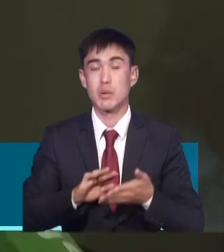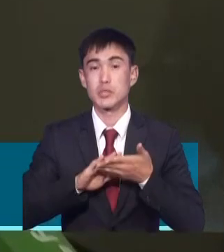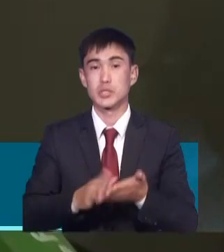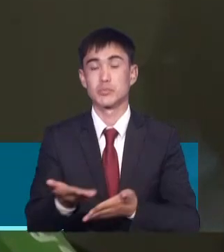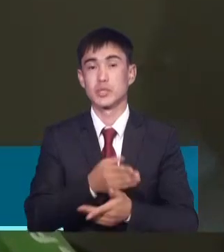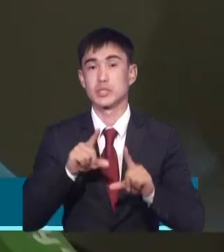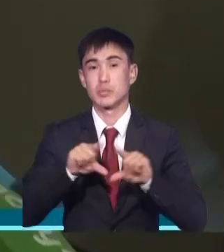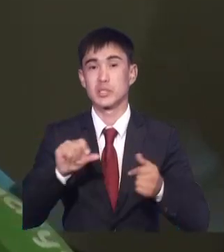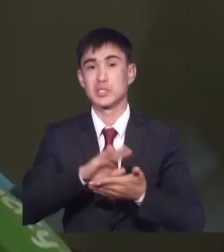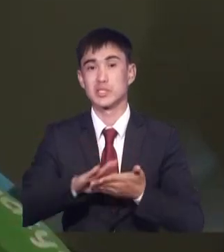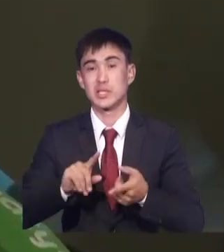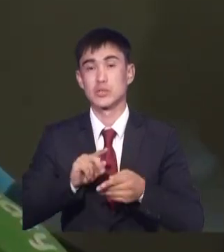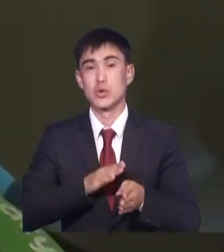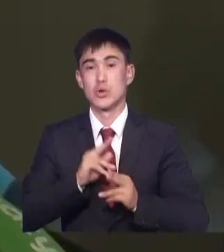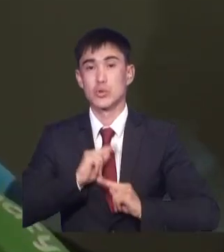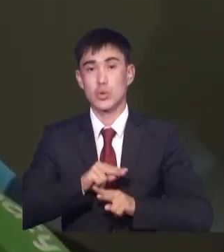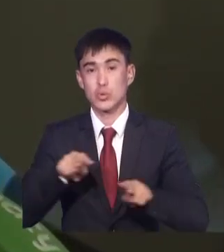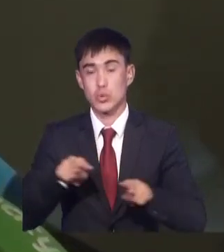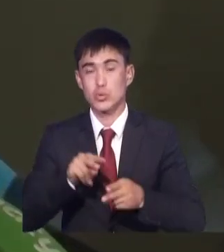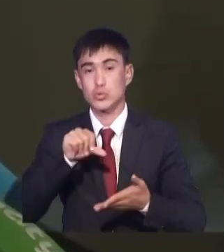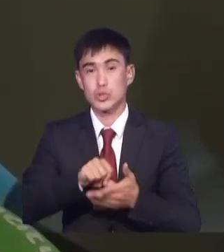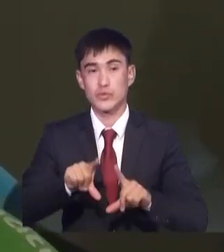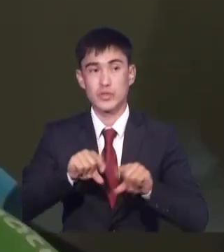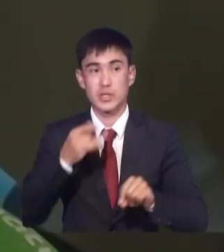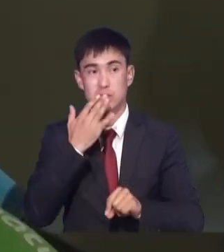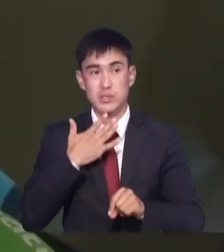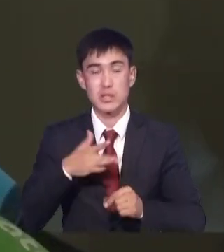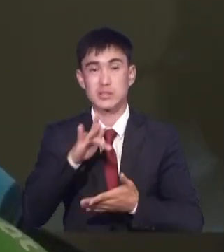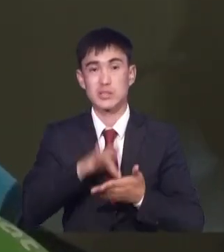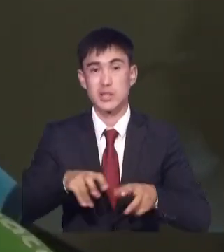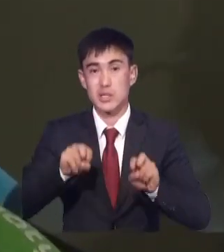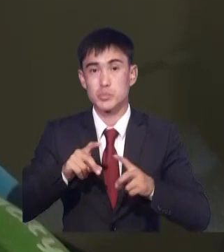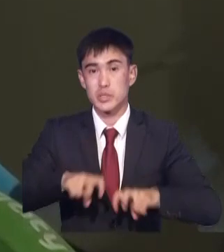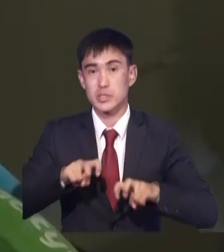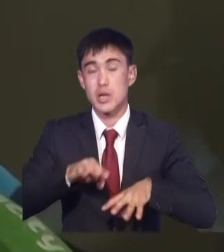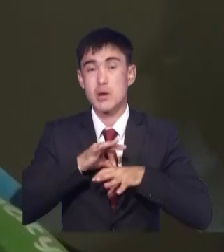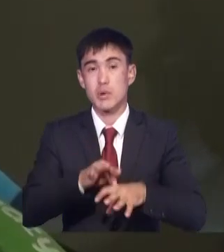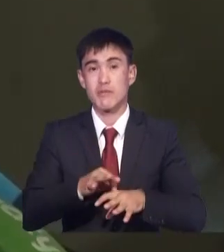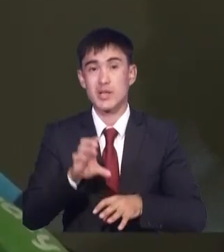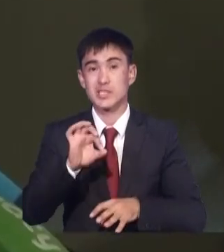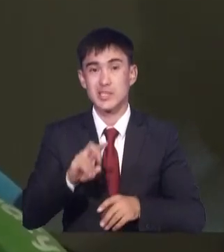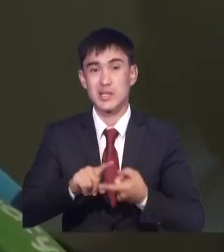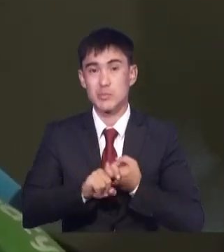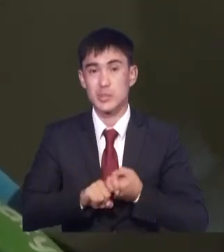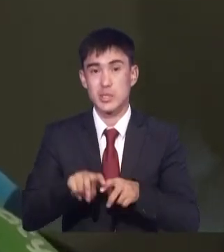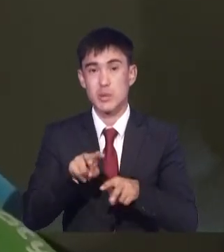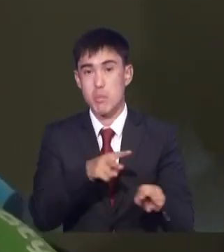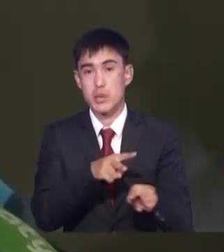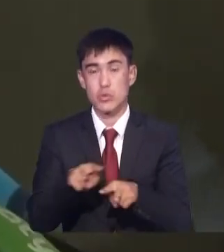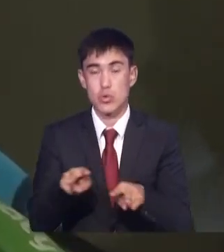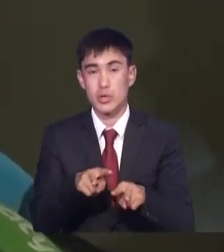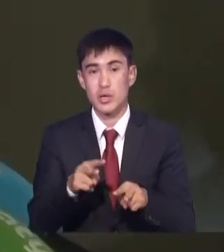наш департамент санитарно-эпидемиологического контроля с участием филиала Национального центра экспертизы провели санитарно-эпидемиологический